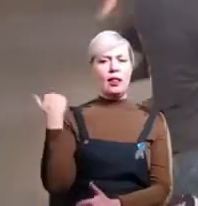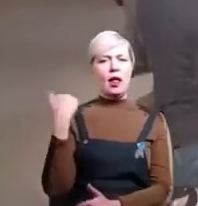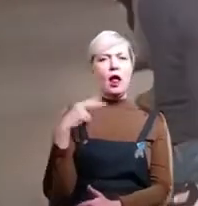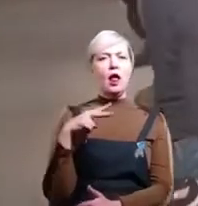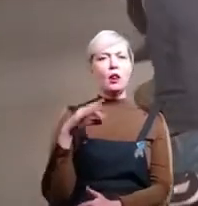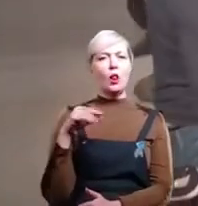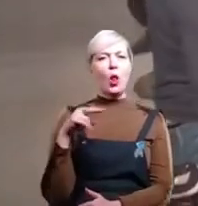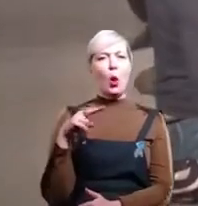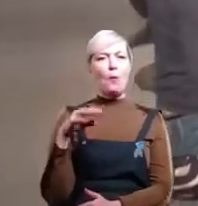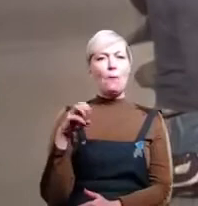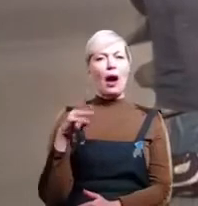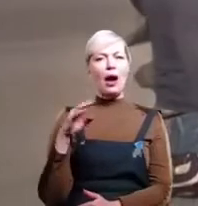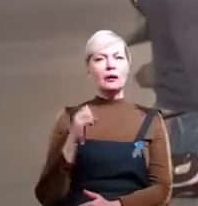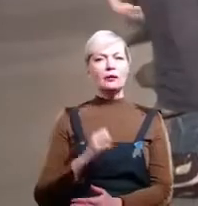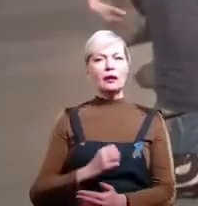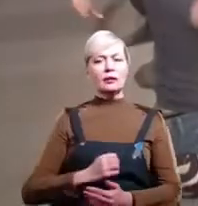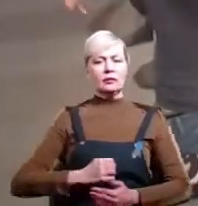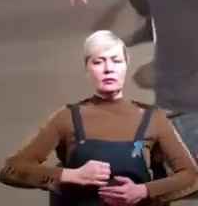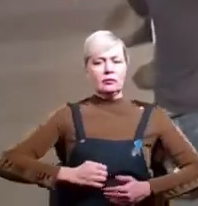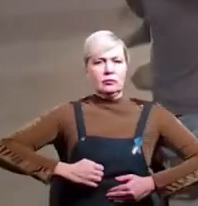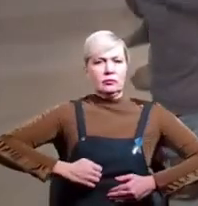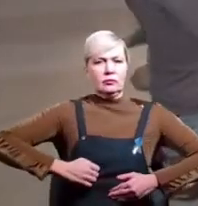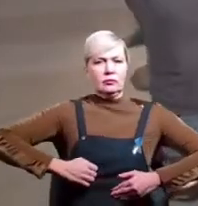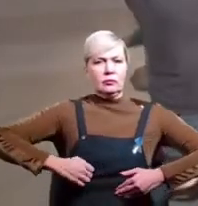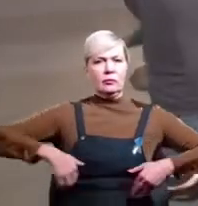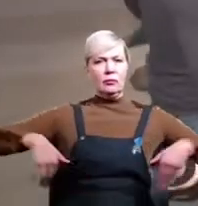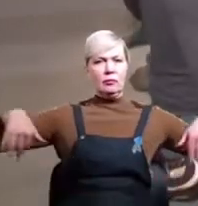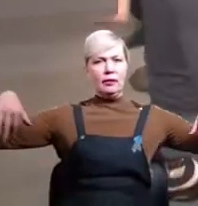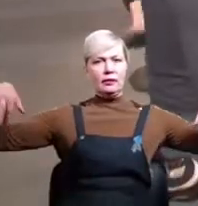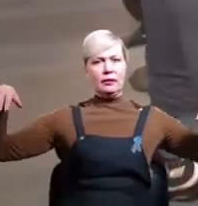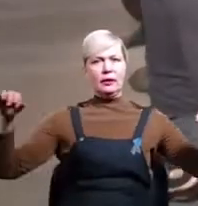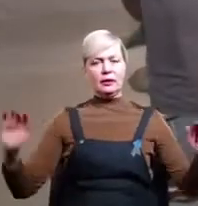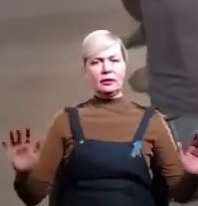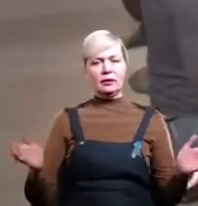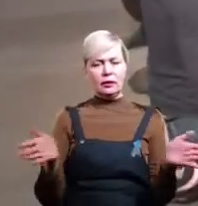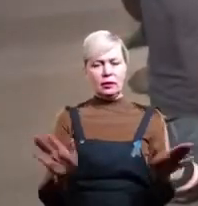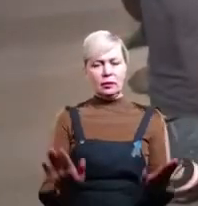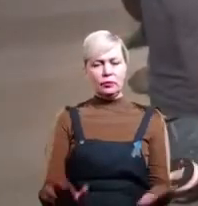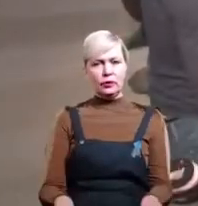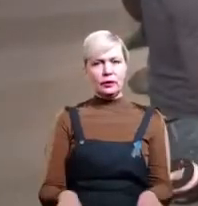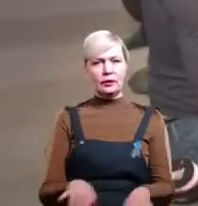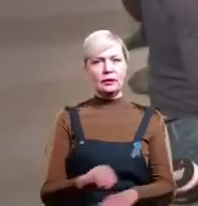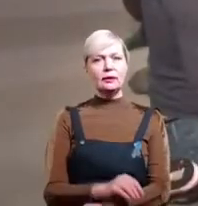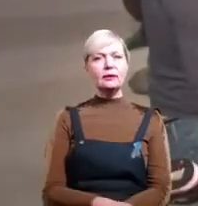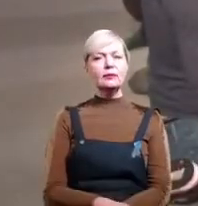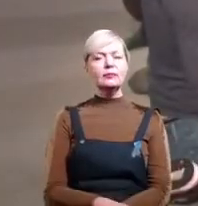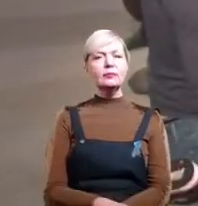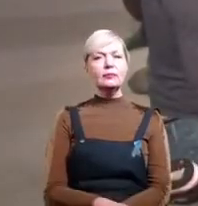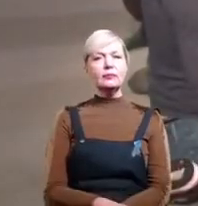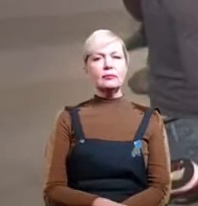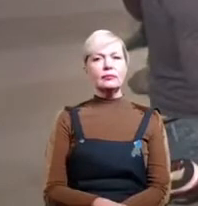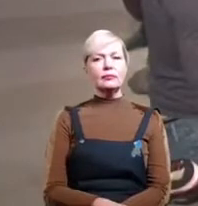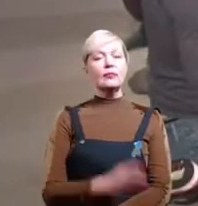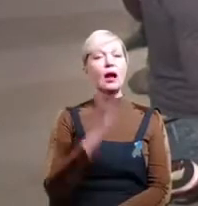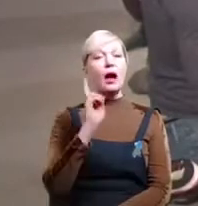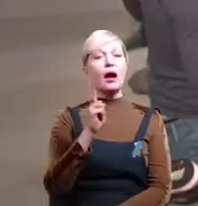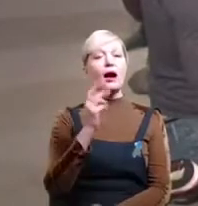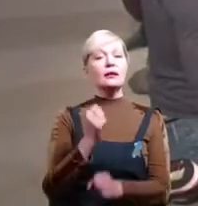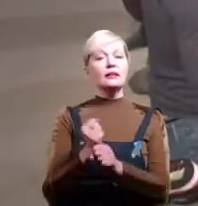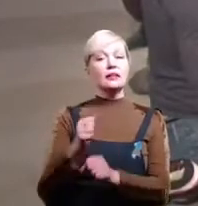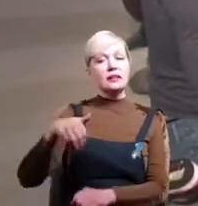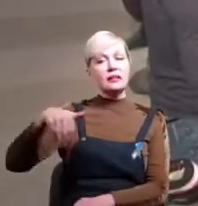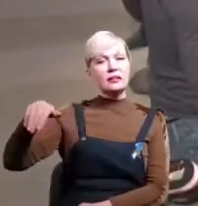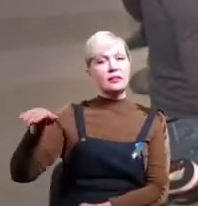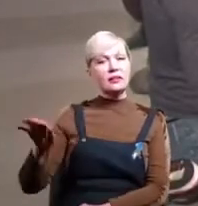лопатками поднять и опустить. Просто шу. Да. Волну вы знаете, да, как делать?